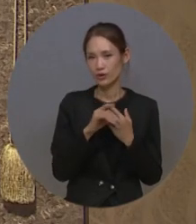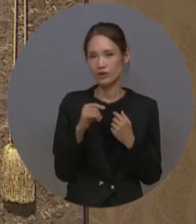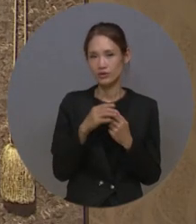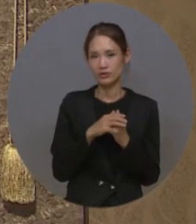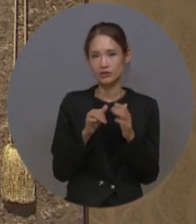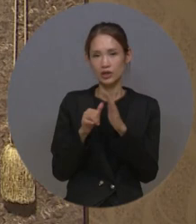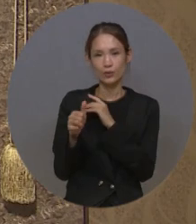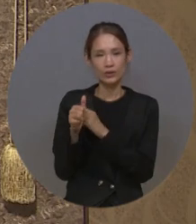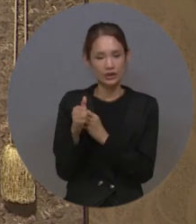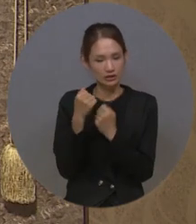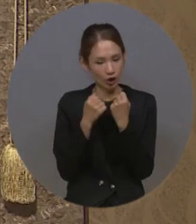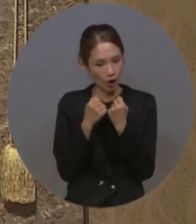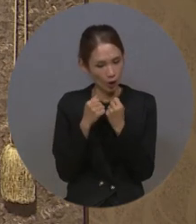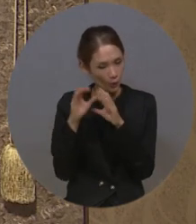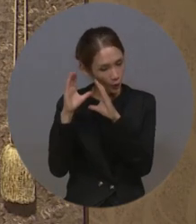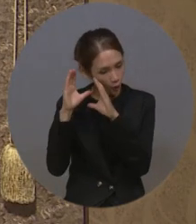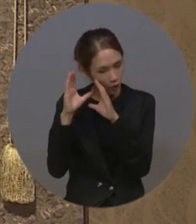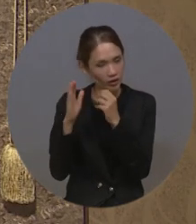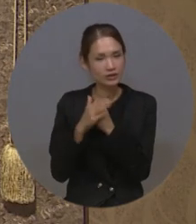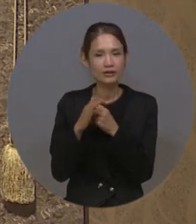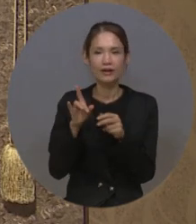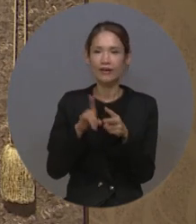대표님께 설명을 들으니까 또 이해가 잘 되네요.